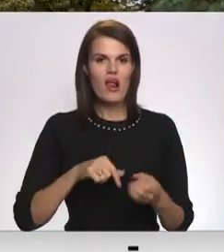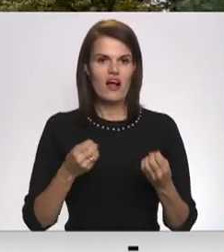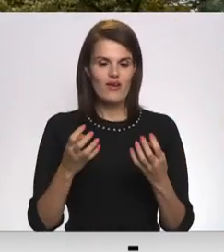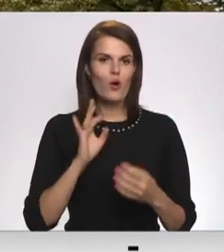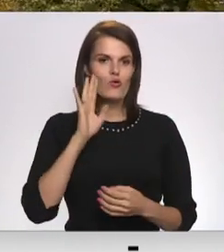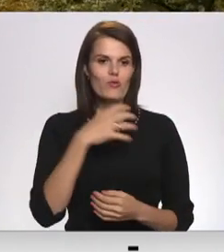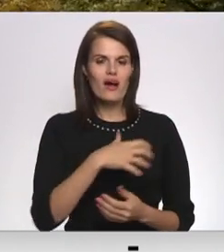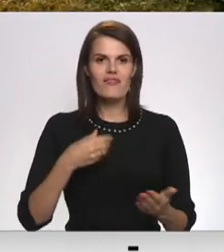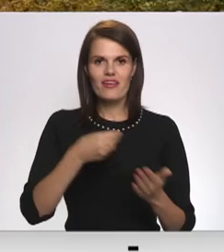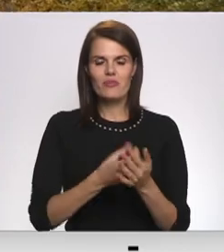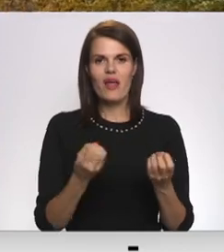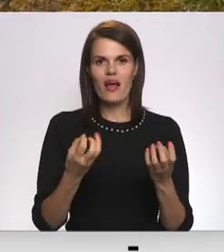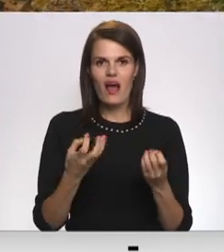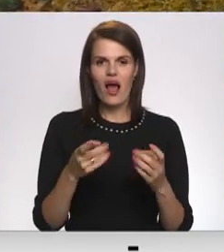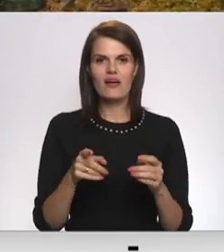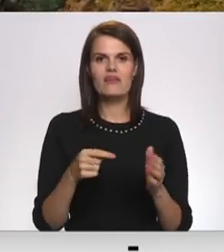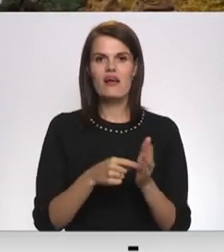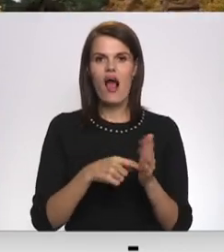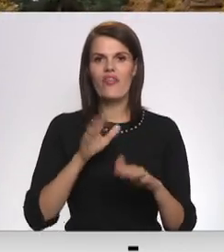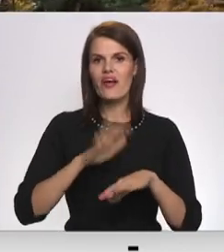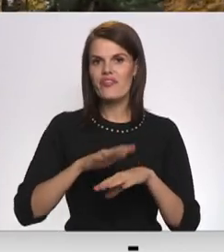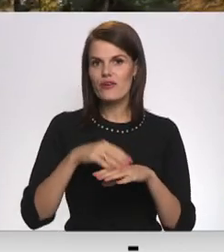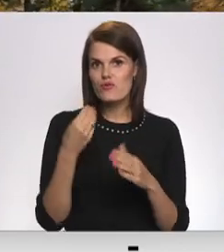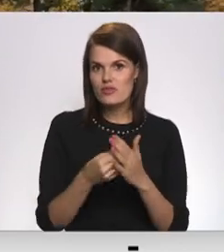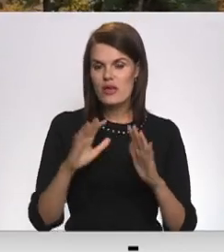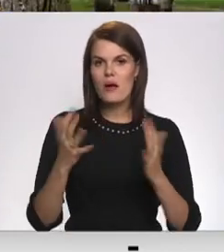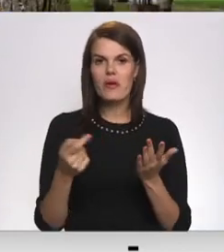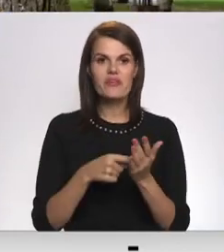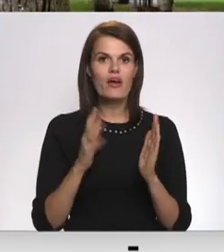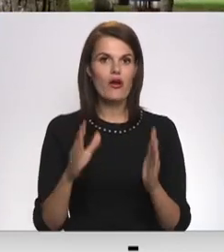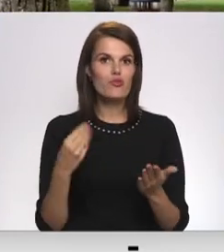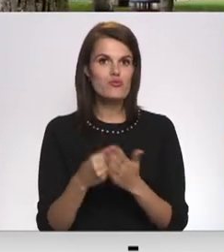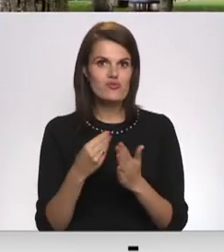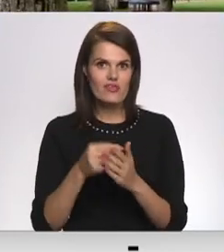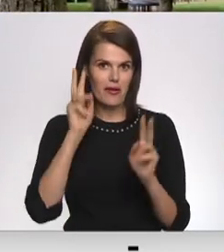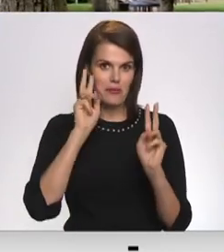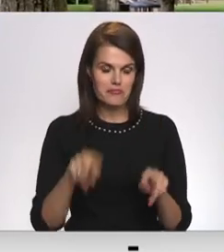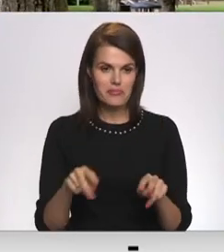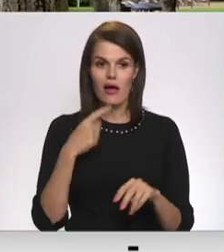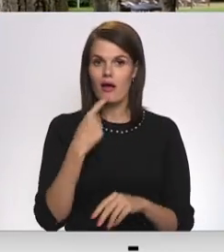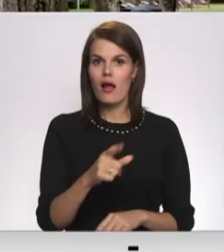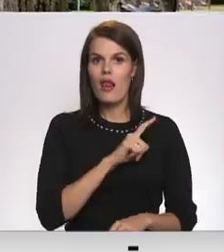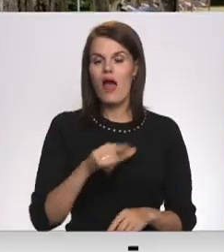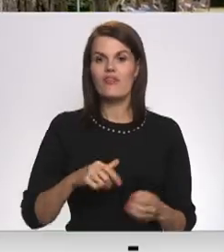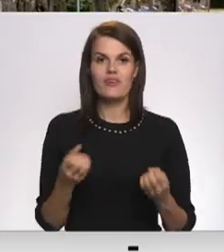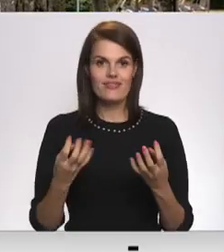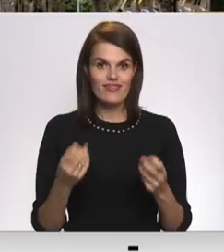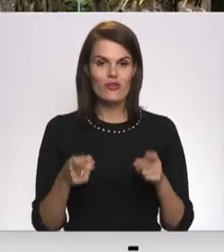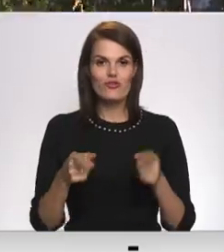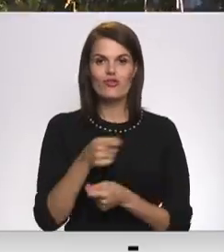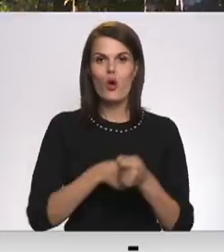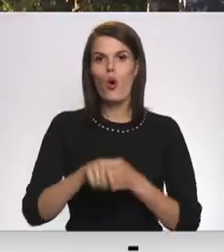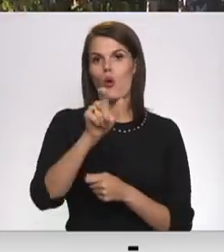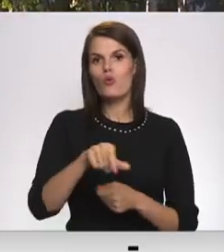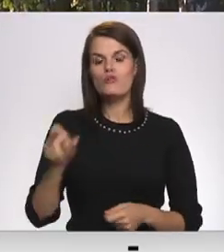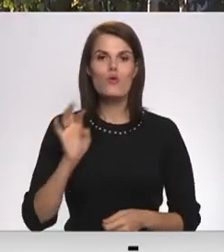būs jāpērk gāze par tirgus cenu, bet kāds būs tarifs, to šobrīd uzņēmums nezinot. Kā norāda Latvijas gāzē, šie uzņēmēji